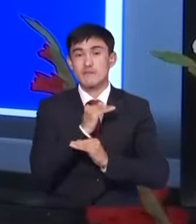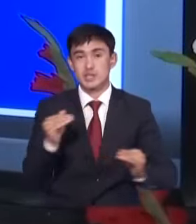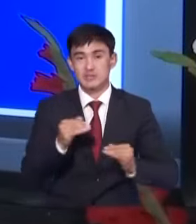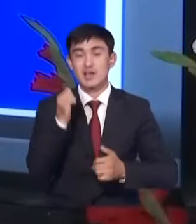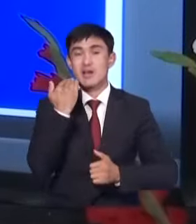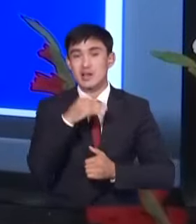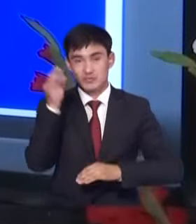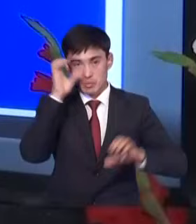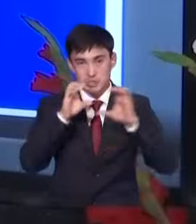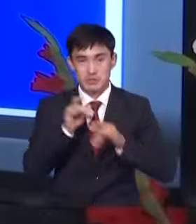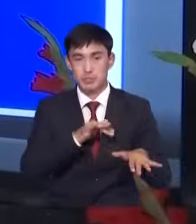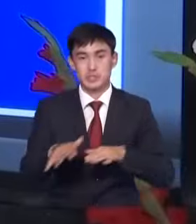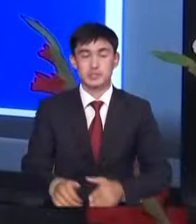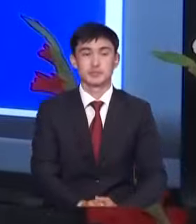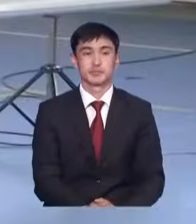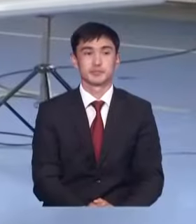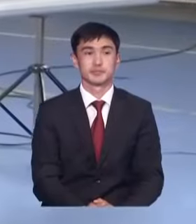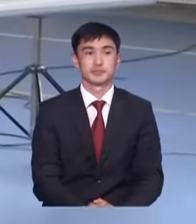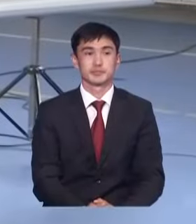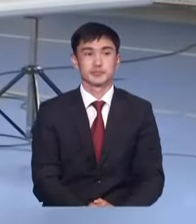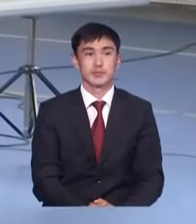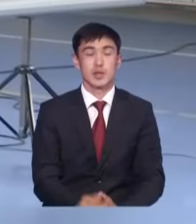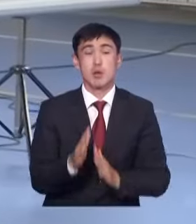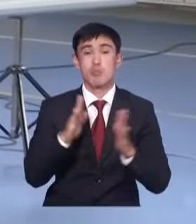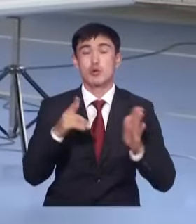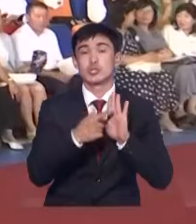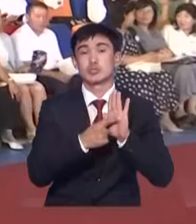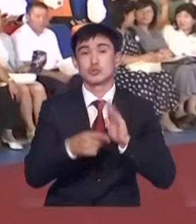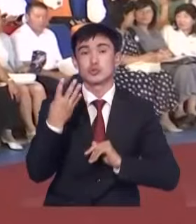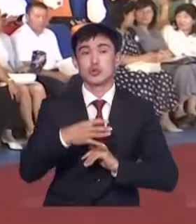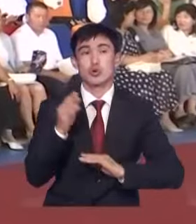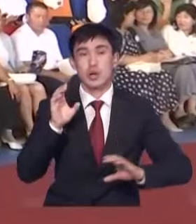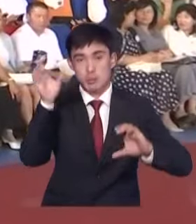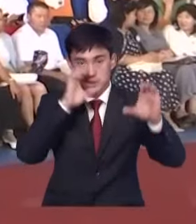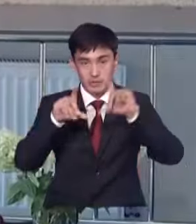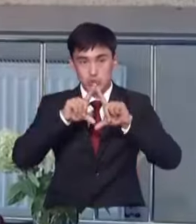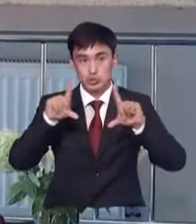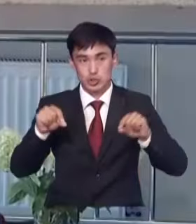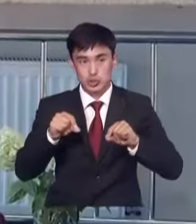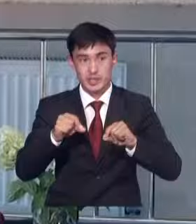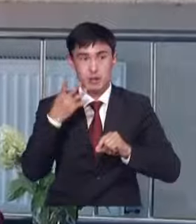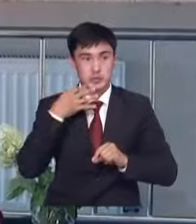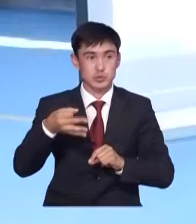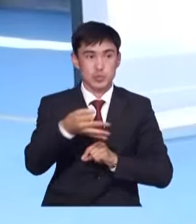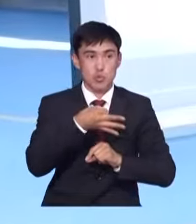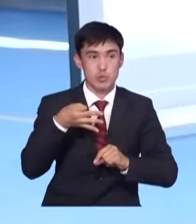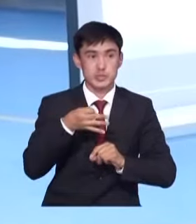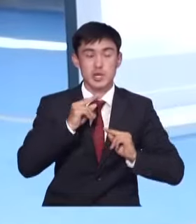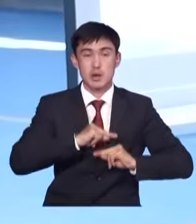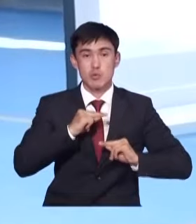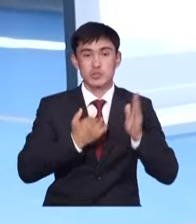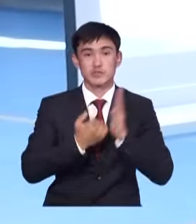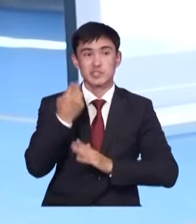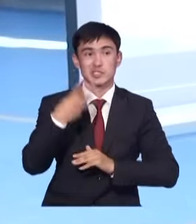и качества в образовательном процессе. К слову, более чем в 740 образовательных учреждениях Алматинской области работают